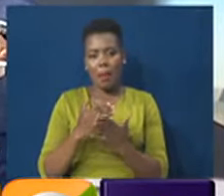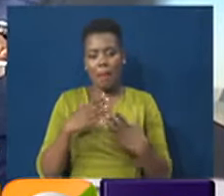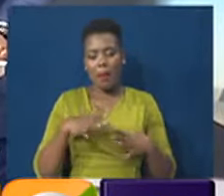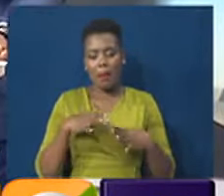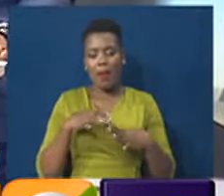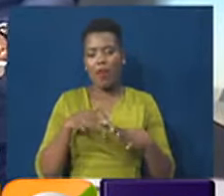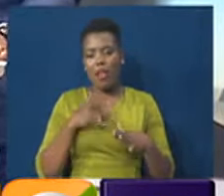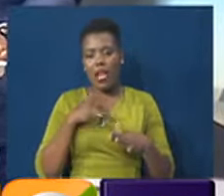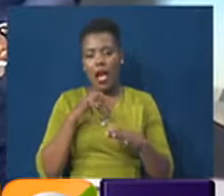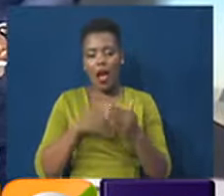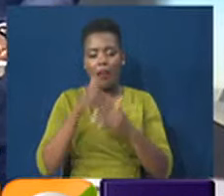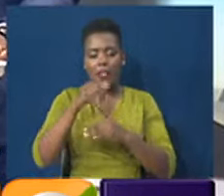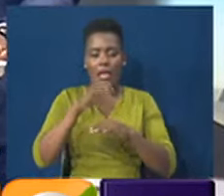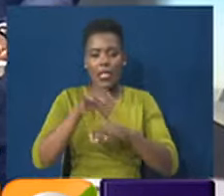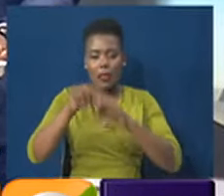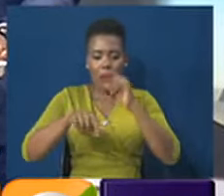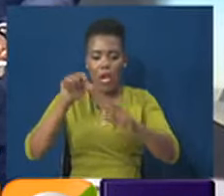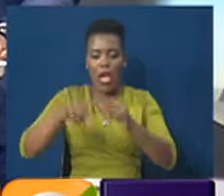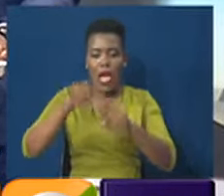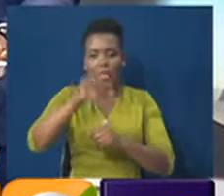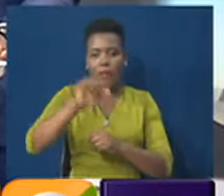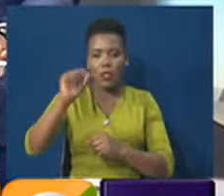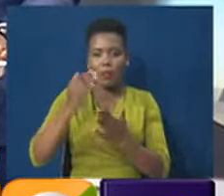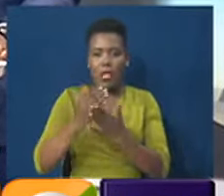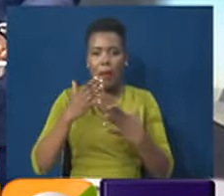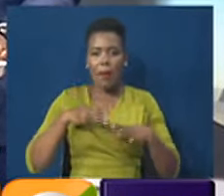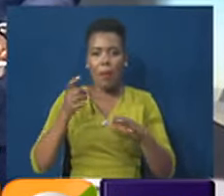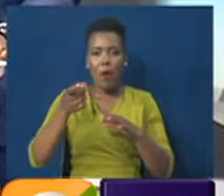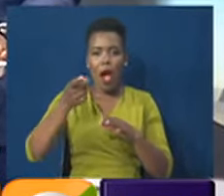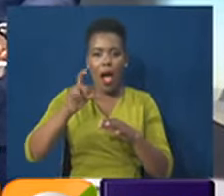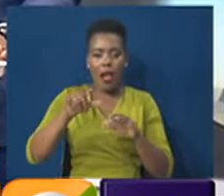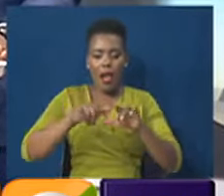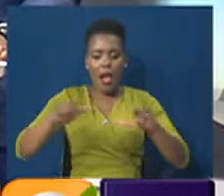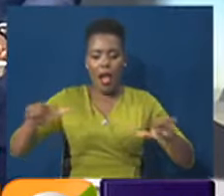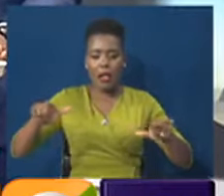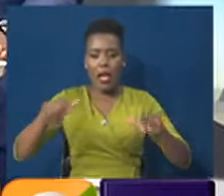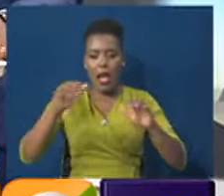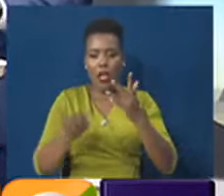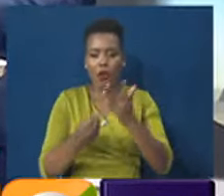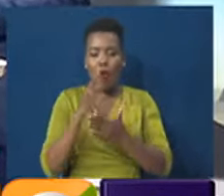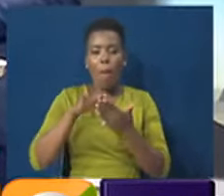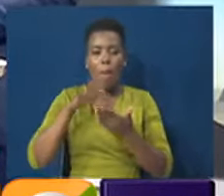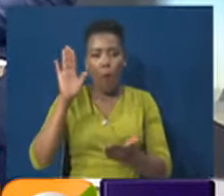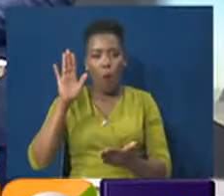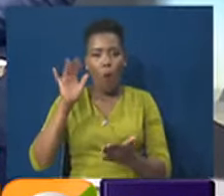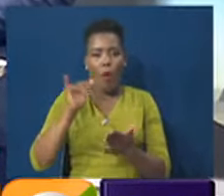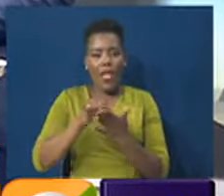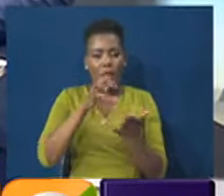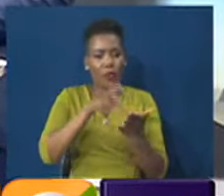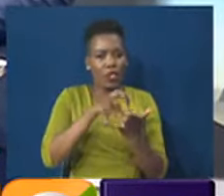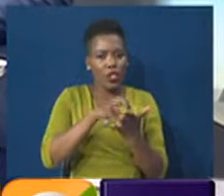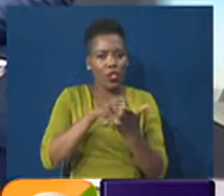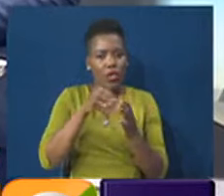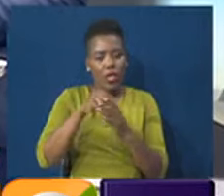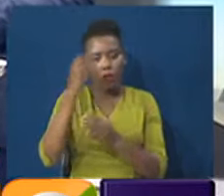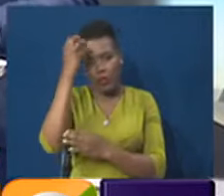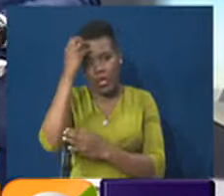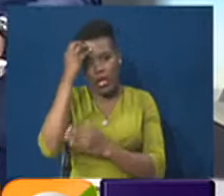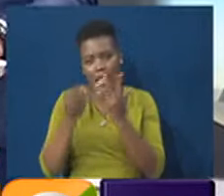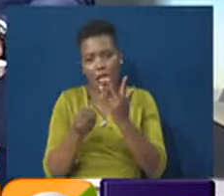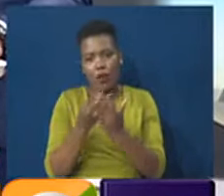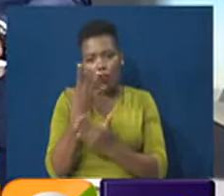mbolea ya bei nafuu kuna watu waliongeza ekari za kupanda. Lakini hali si kama hivyo ilivyo Trans Nzoia. Trans Nzoia watu wamekuwa